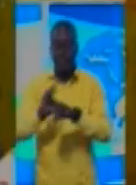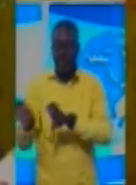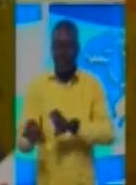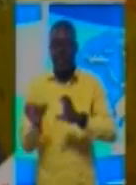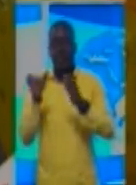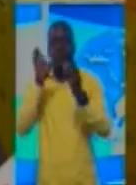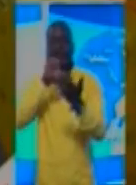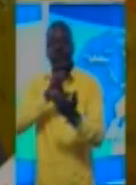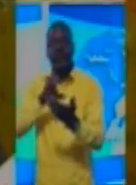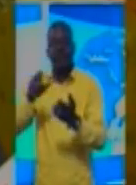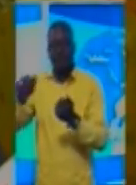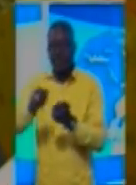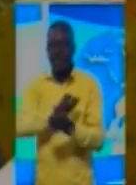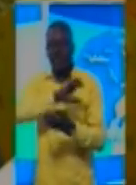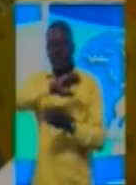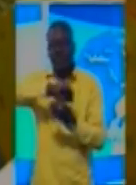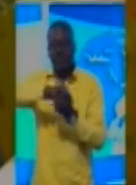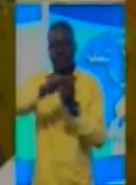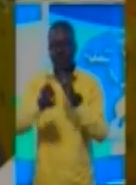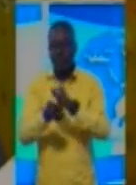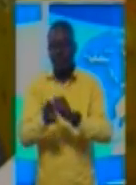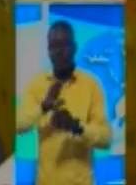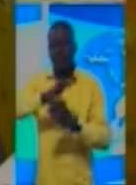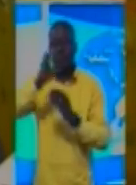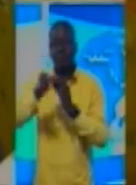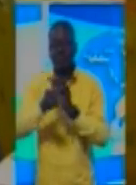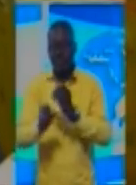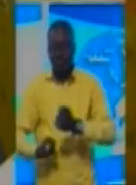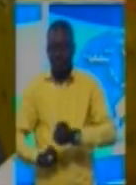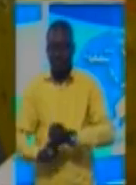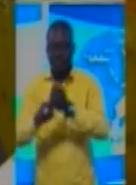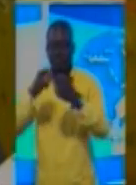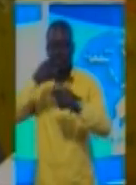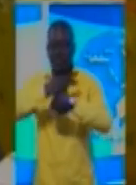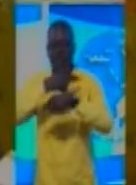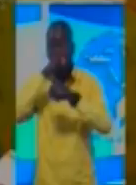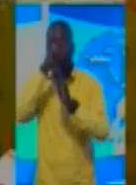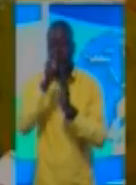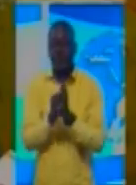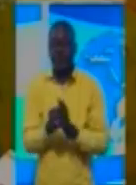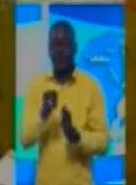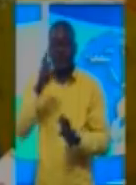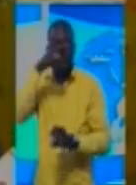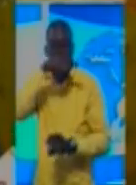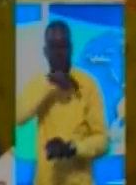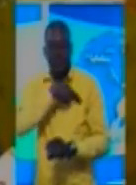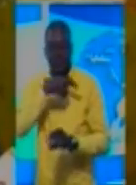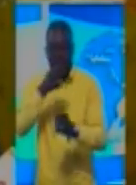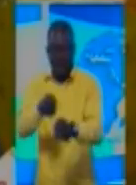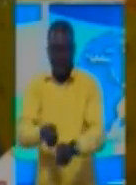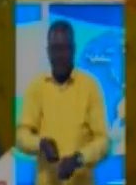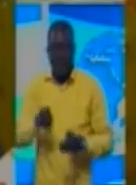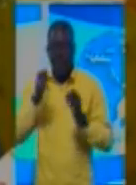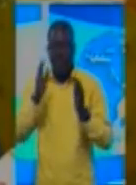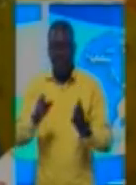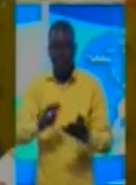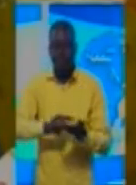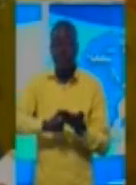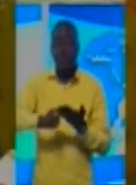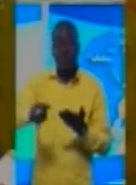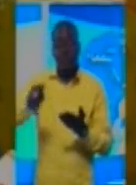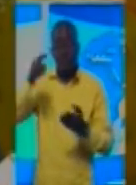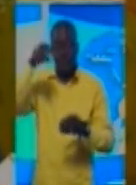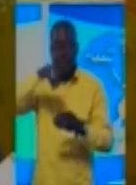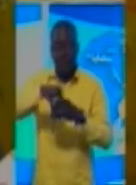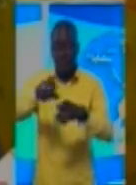effets néfastes du changement climatique, de la sécurisation des productions et des revenus des agriculteurs, de l'assainissement des zones